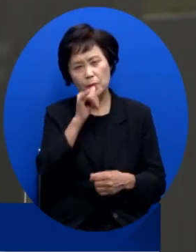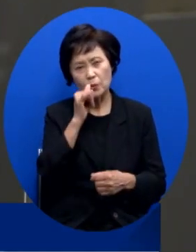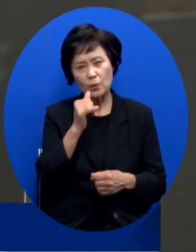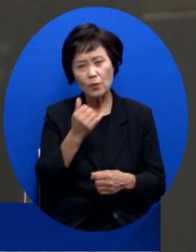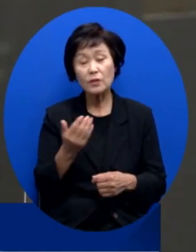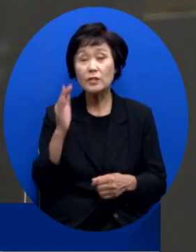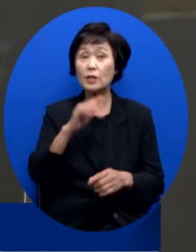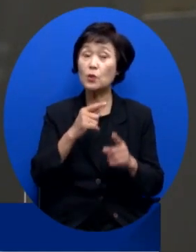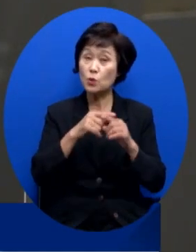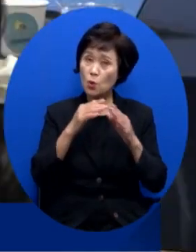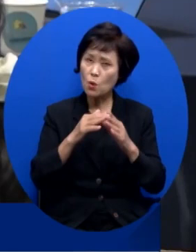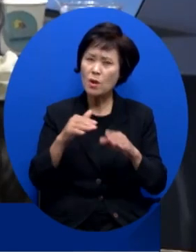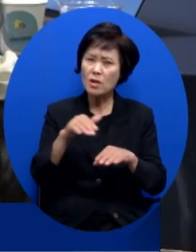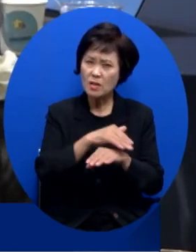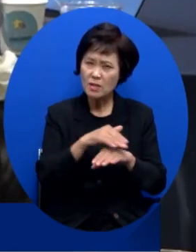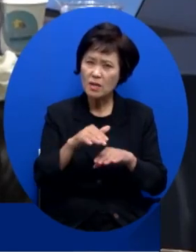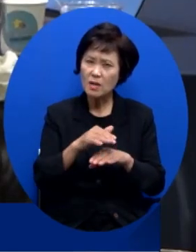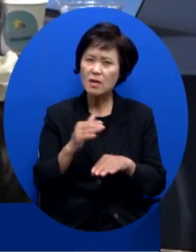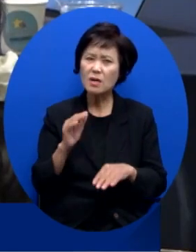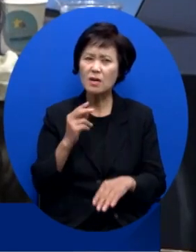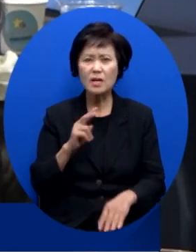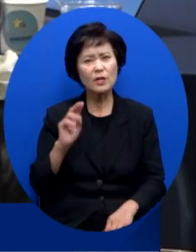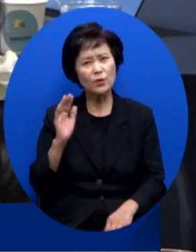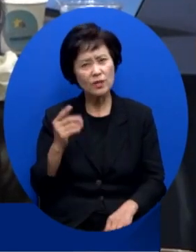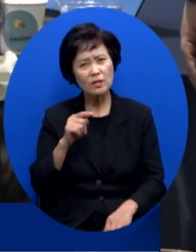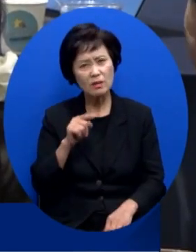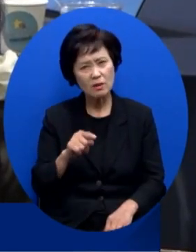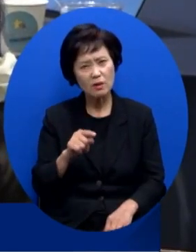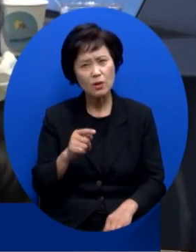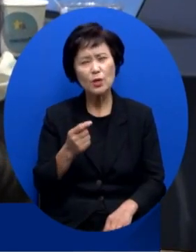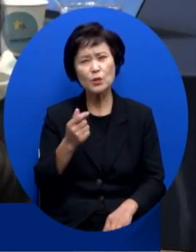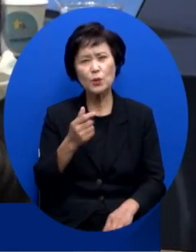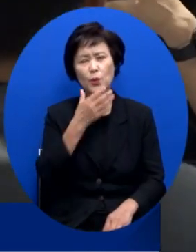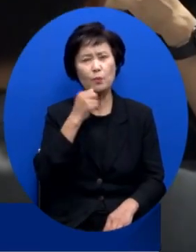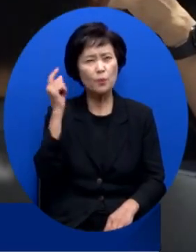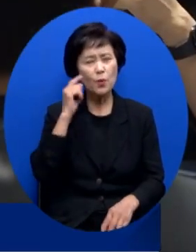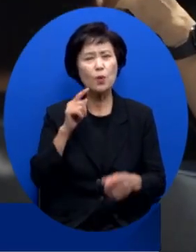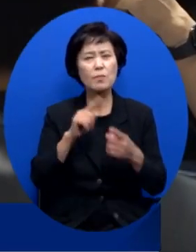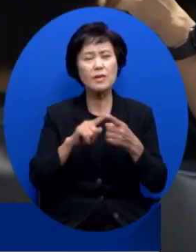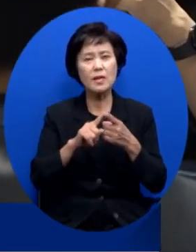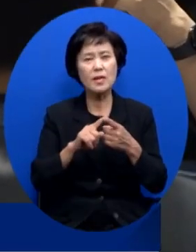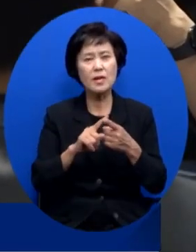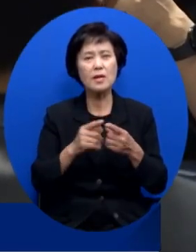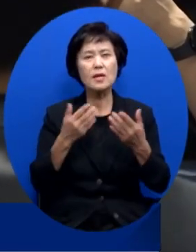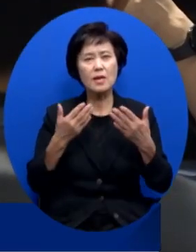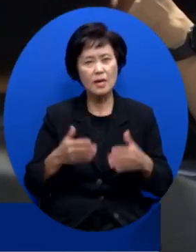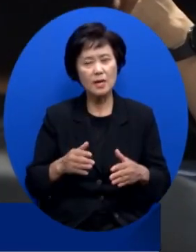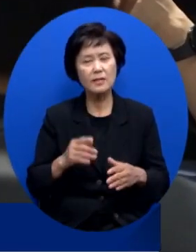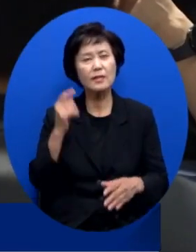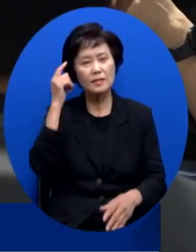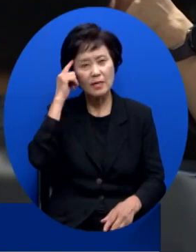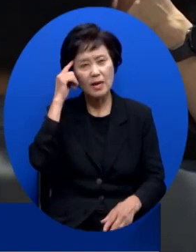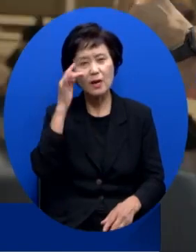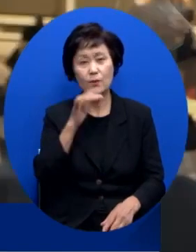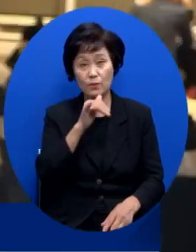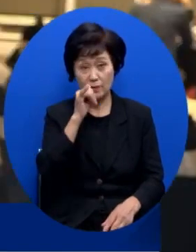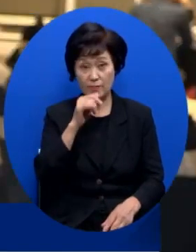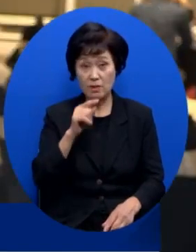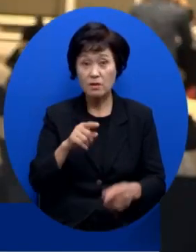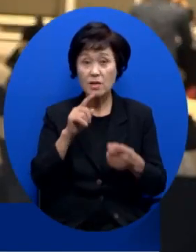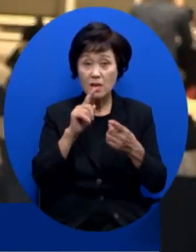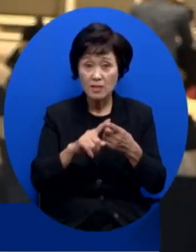복음의 진리가 저희 삶의 역동성과 힘을 주기 때문에 그런 거를 지켜야 된다고 생각을 하는데, 그거에